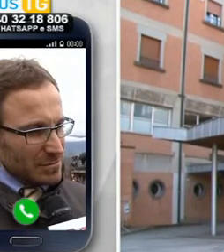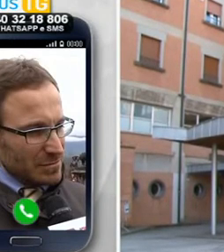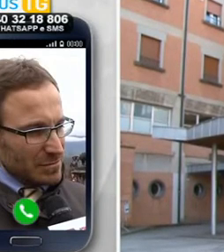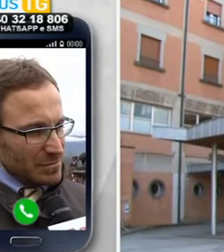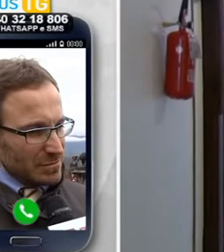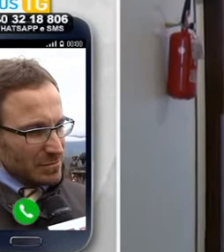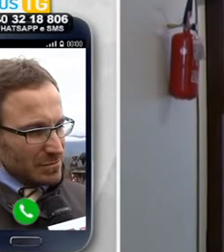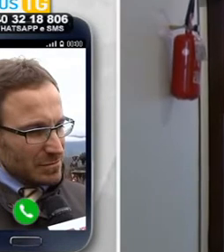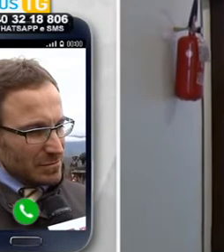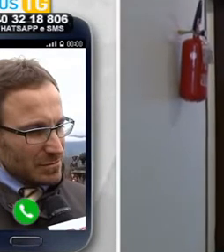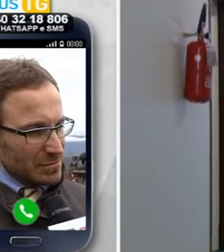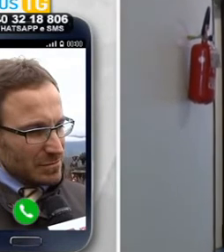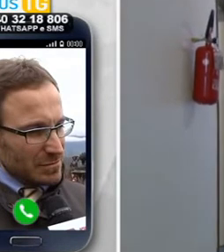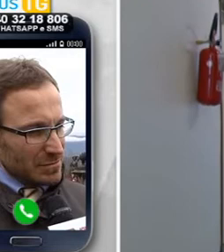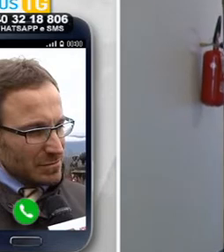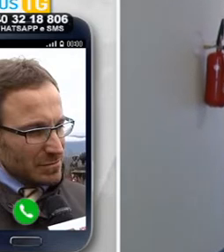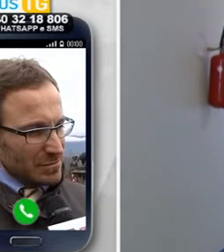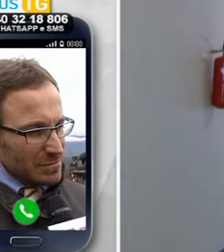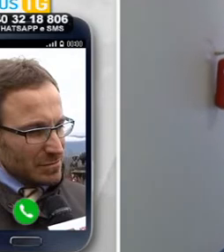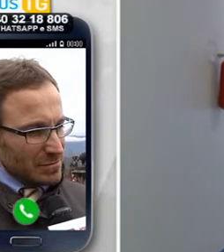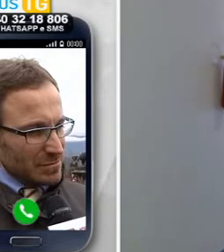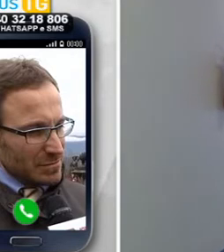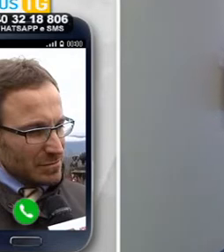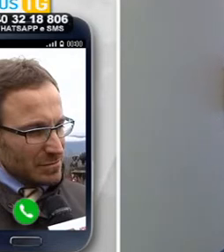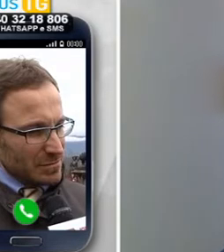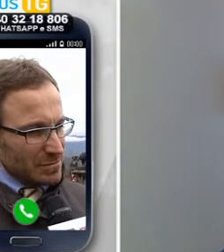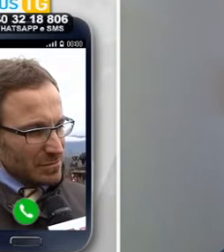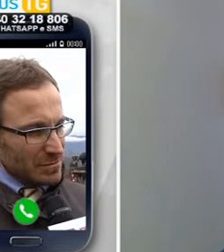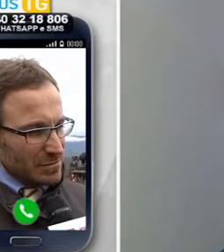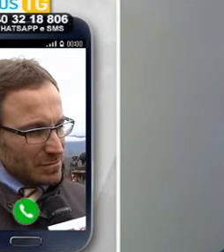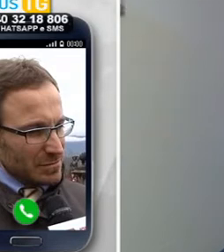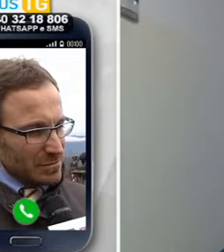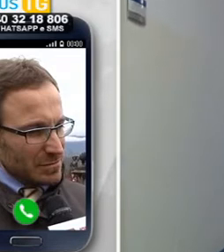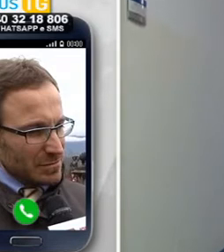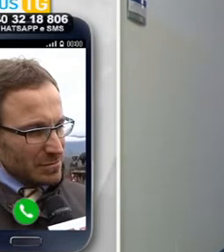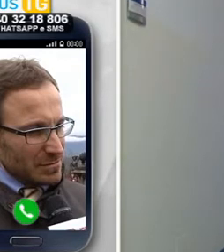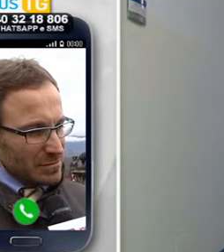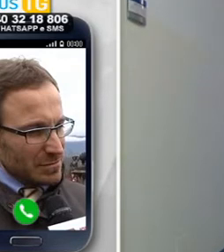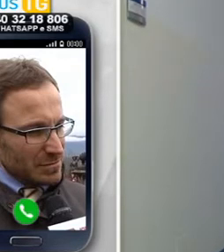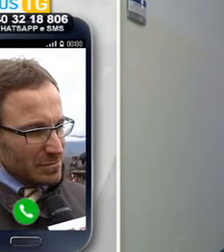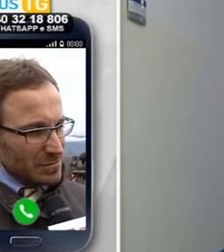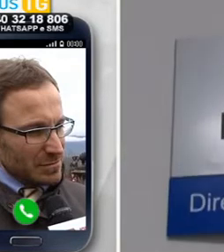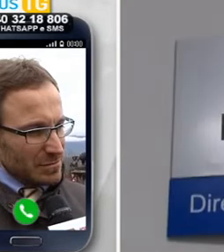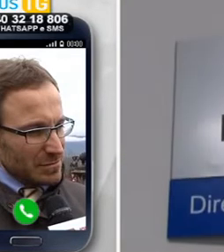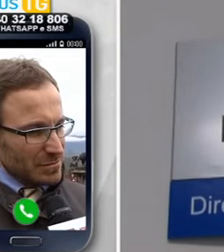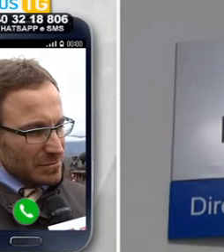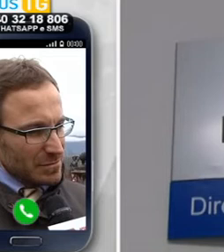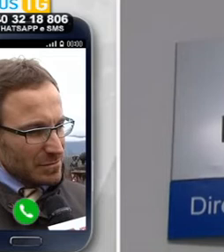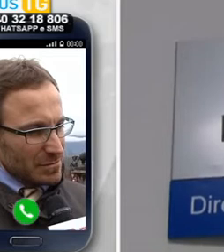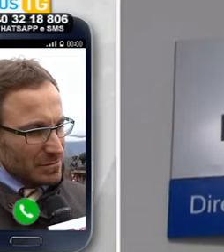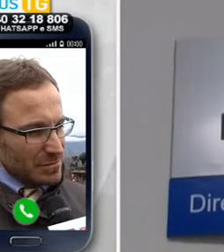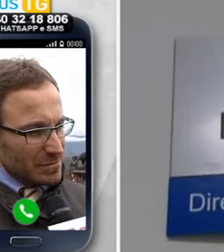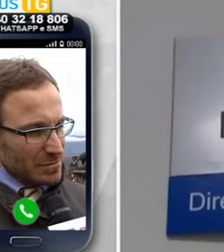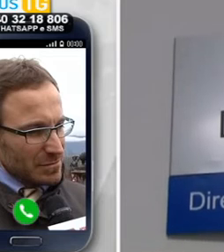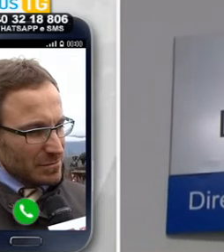presso l'ULS, di conseguenza non se ne ha contezza. Un AIRE di 80 anni che sta in Zoldo o comunque a Belluno, se